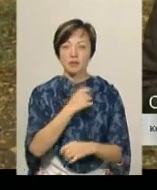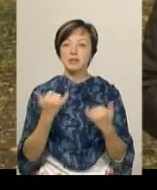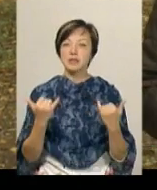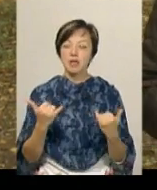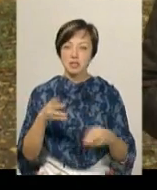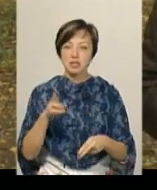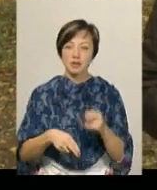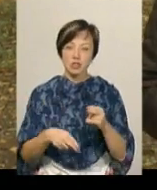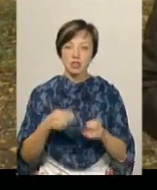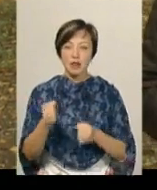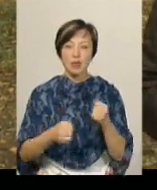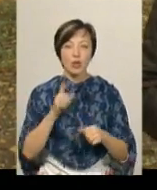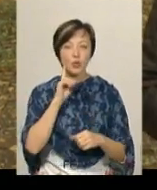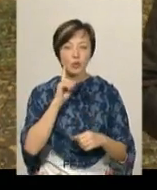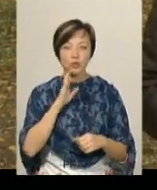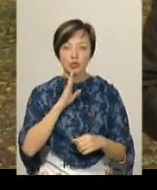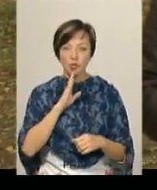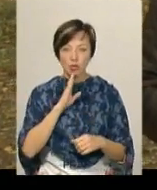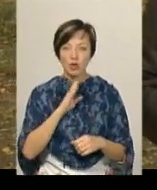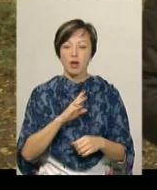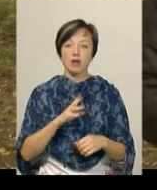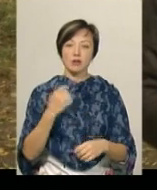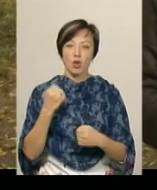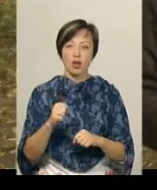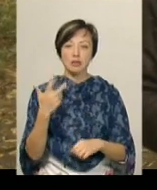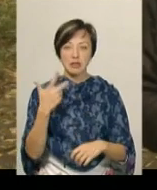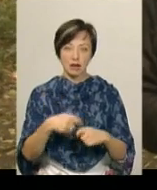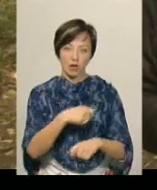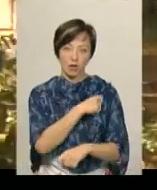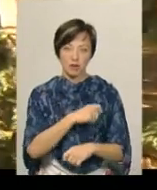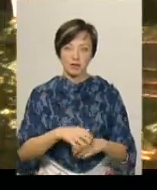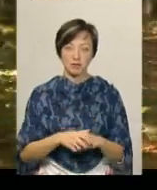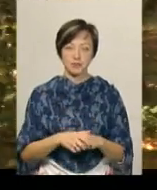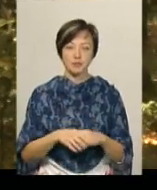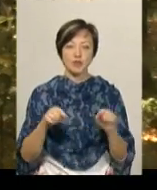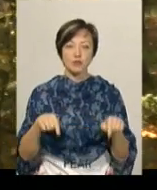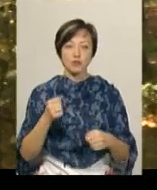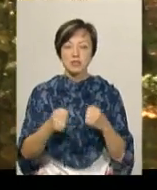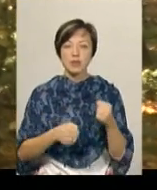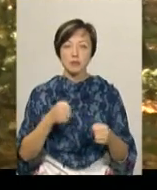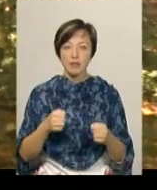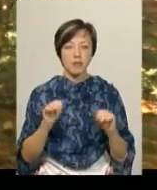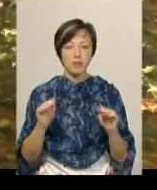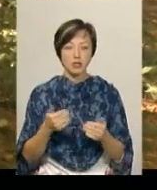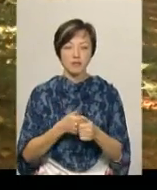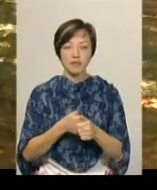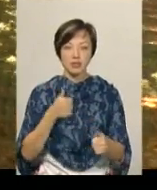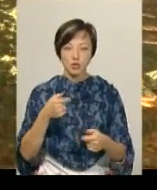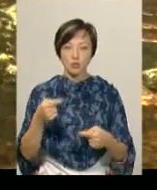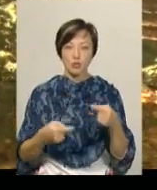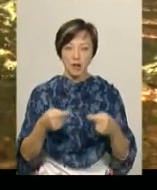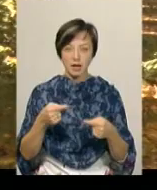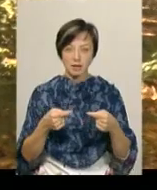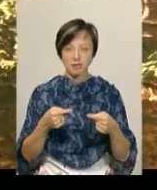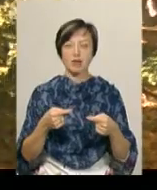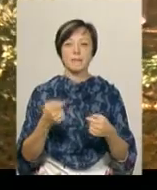Зараз завершується забіг юніорок і жінок. Вони долають 3 кілометри. У цьому забігу із не меншим відривом від суперниць, аніж